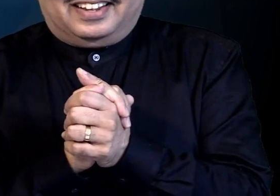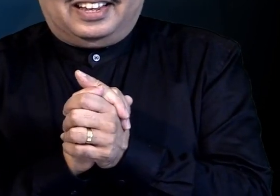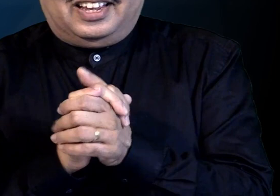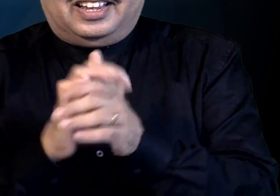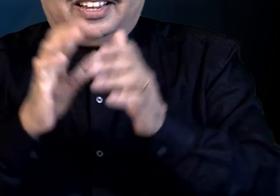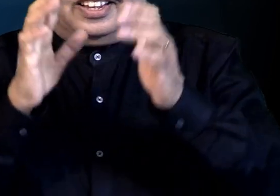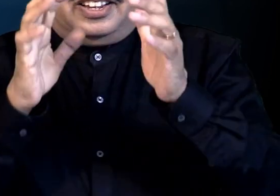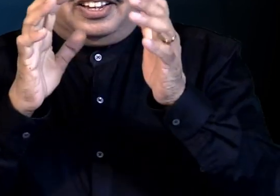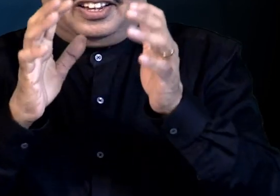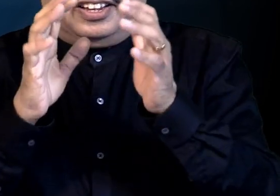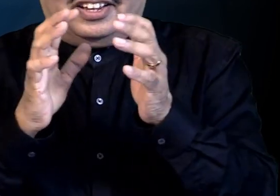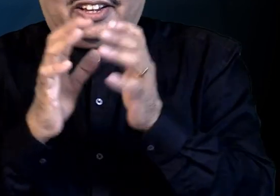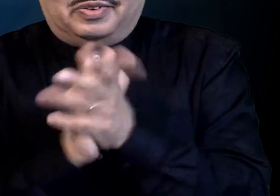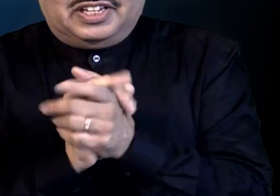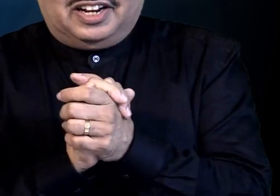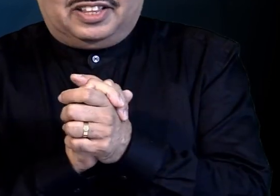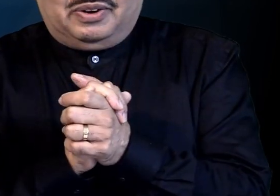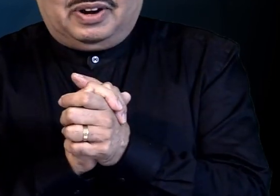ഈ